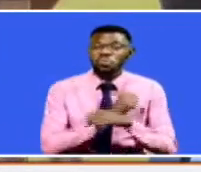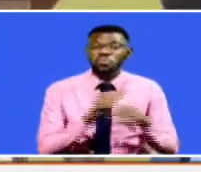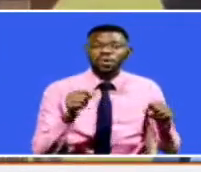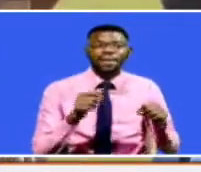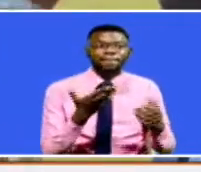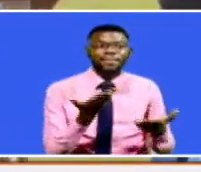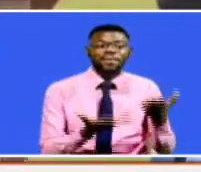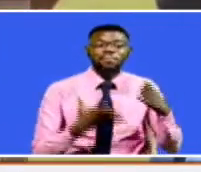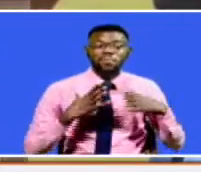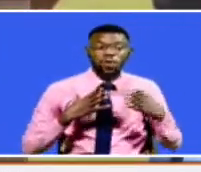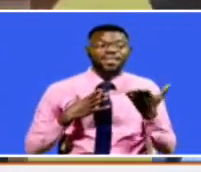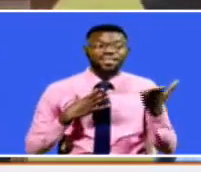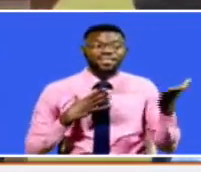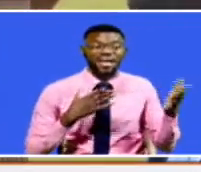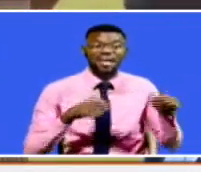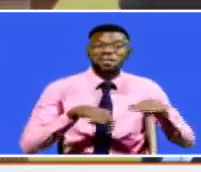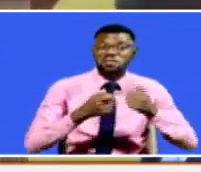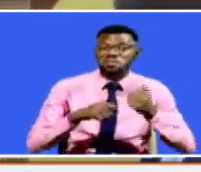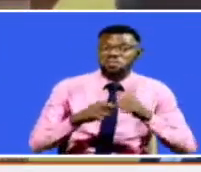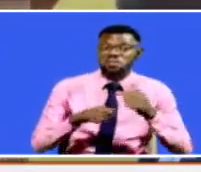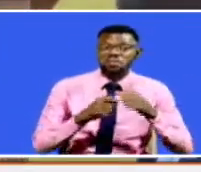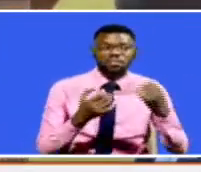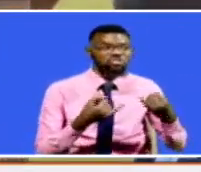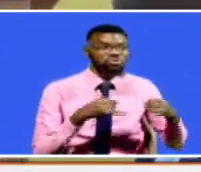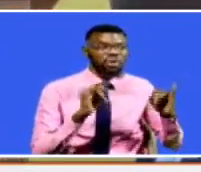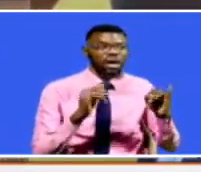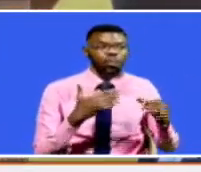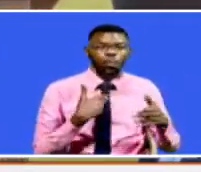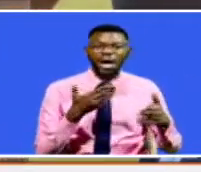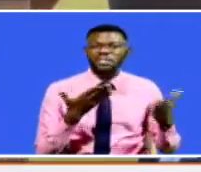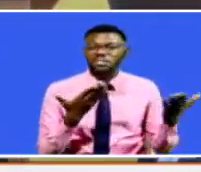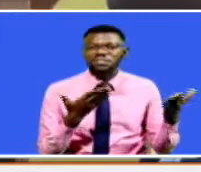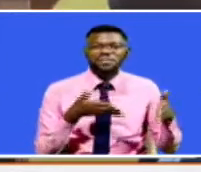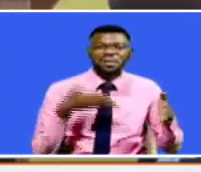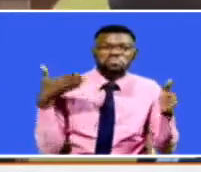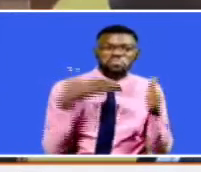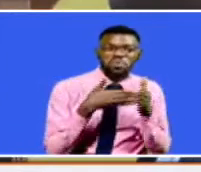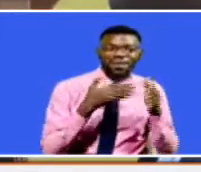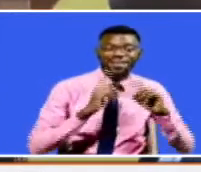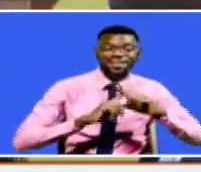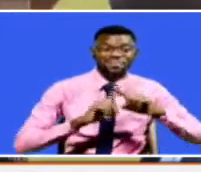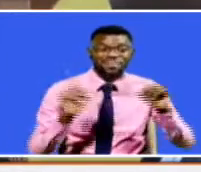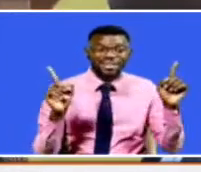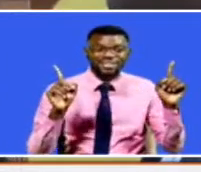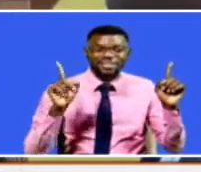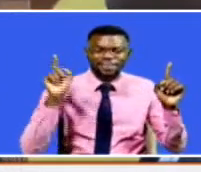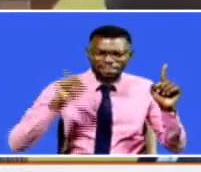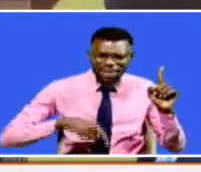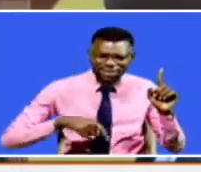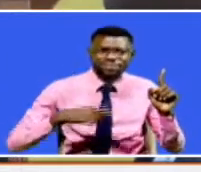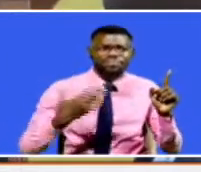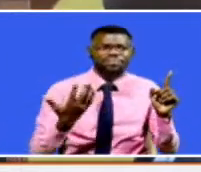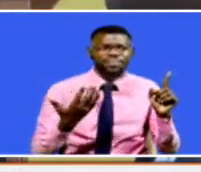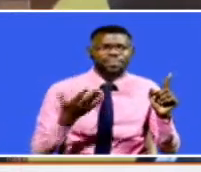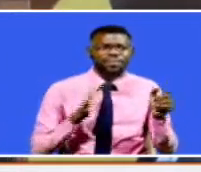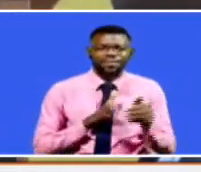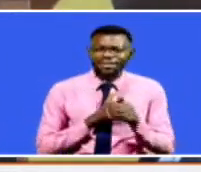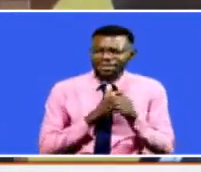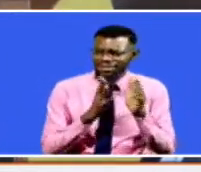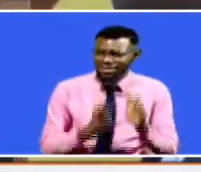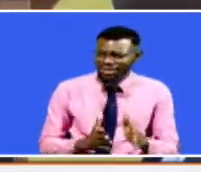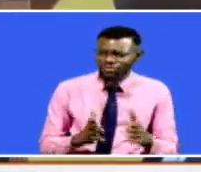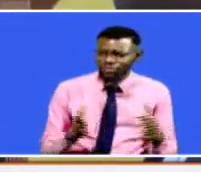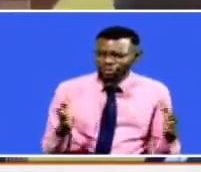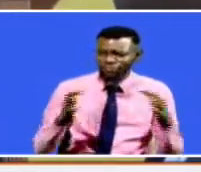kuwa na watu hapa ambao wangetaka kuweka vitina kidogo. Lakini lazima tushikane kama viongozi wa